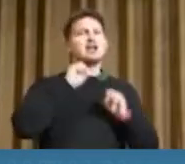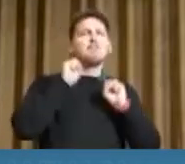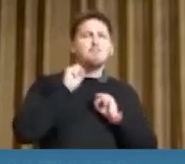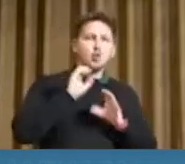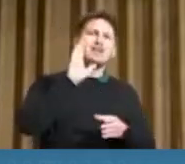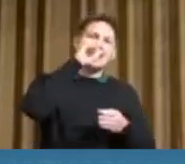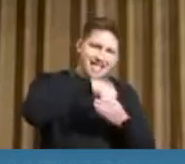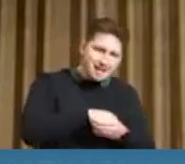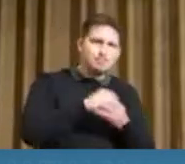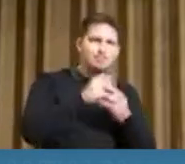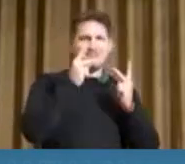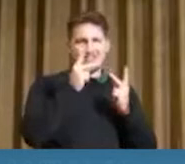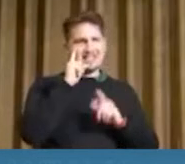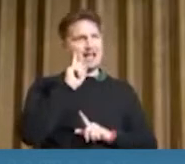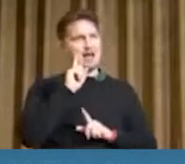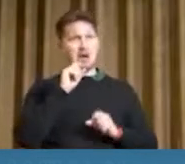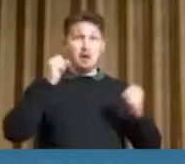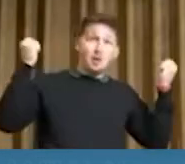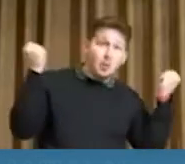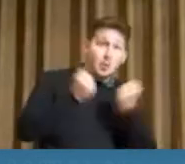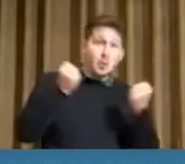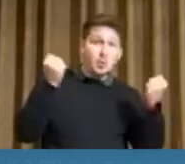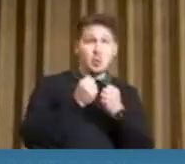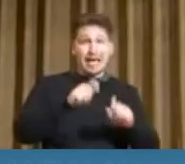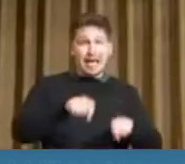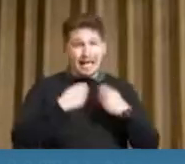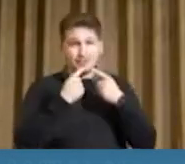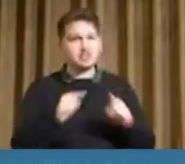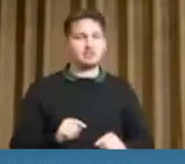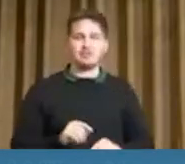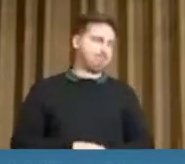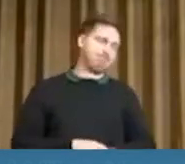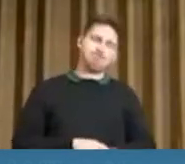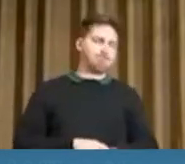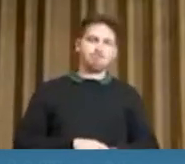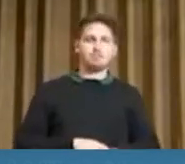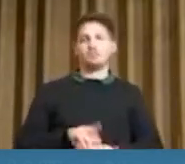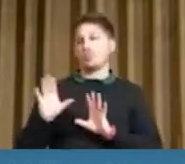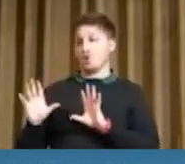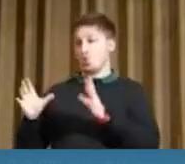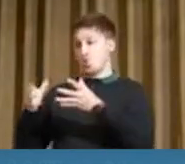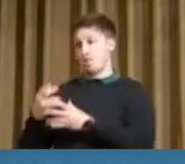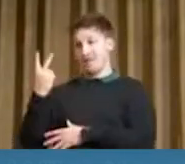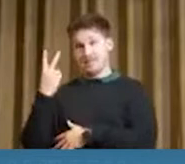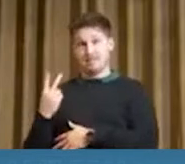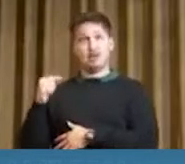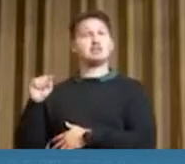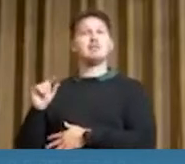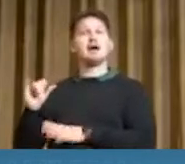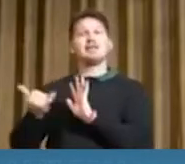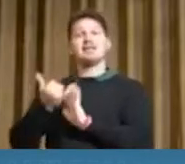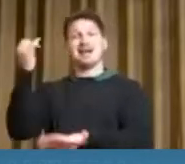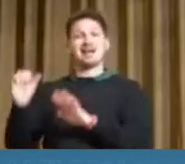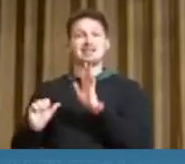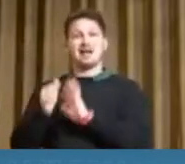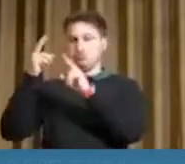Punkt, aber wahrscheinlich nicht in einem extremen Maße. Dann, wie gesagt, Kohorte 2, das waren die Gesunden aus den Jahreshauptuntersuchungen, nahezu